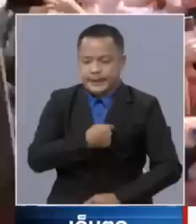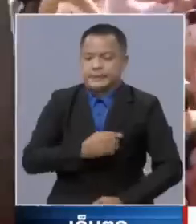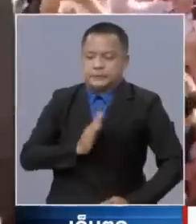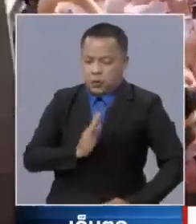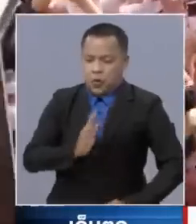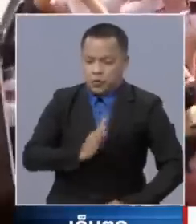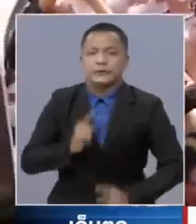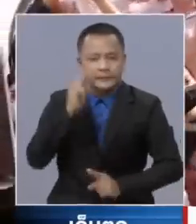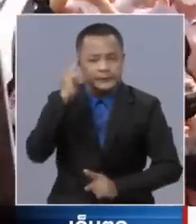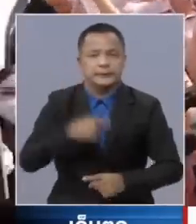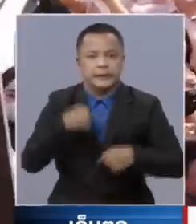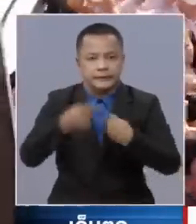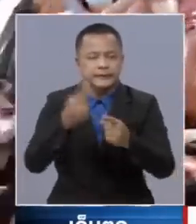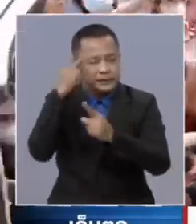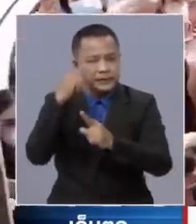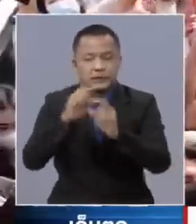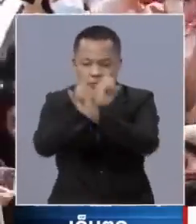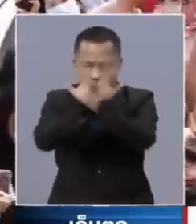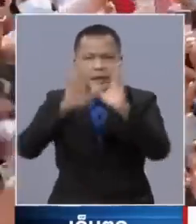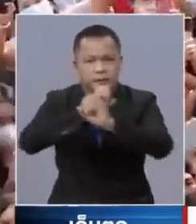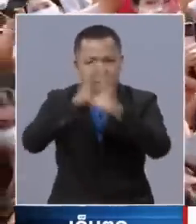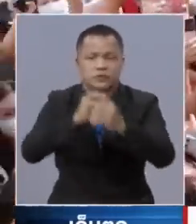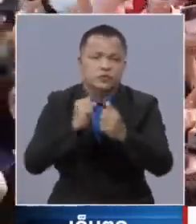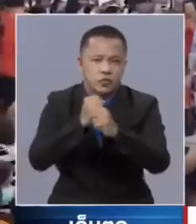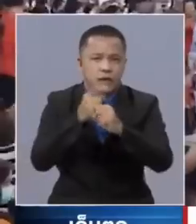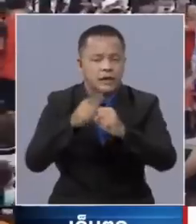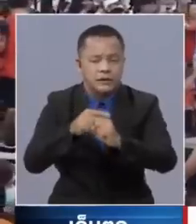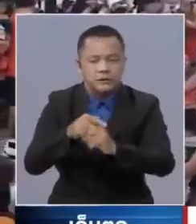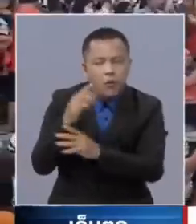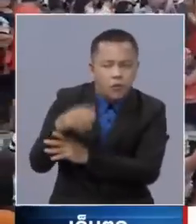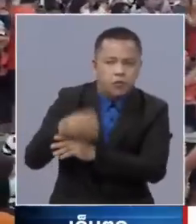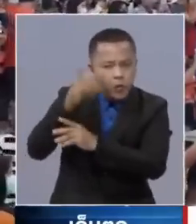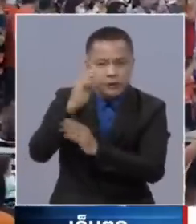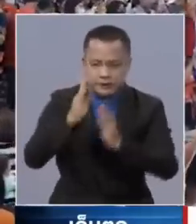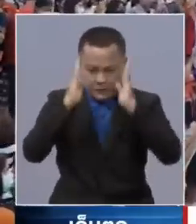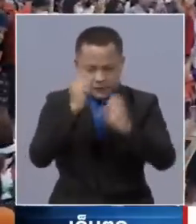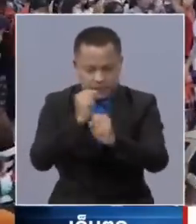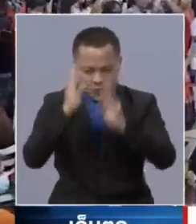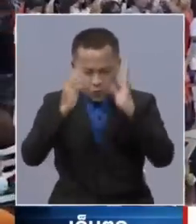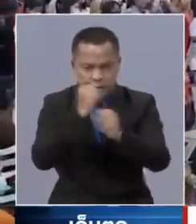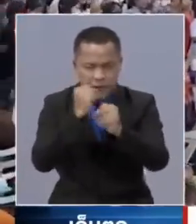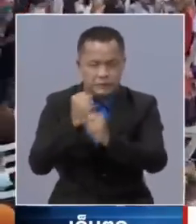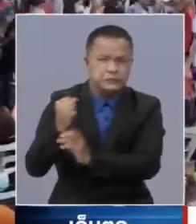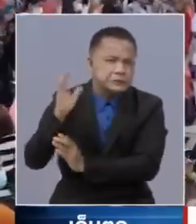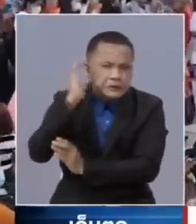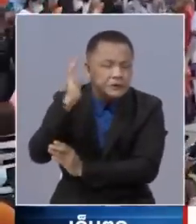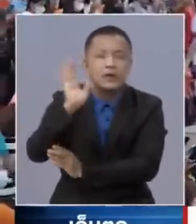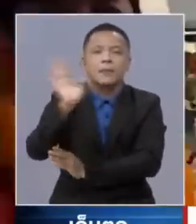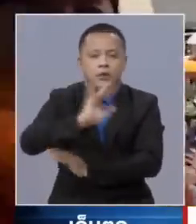สู้ด้วยความสร้างสรรค์นะครับต้องใช้ความสว่างเข้าสู้ต้องไม่ให้หลงกลมีสมาธิทำงานช่วงโค้งสุดท้ายในห้วงเวล